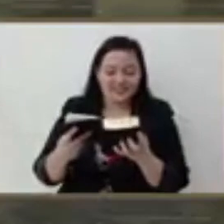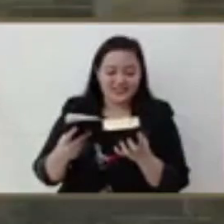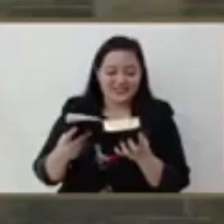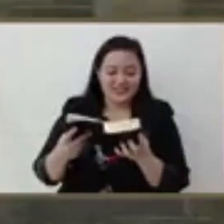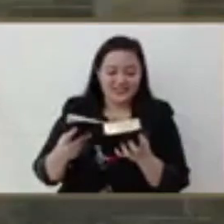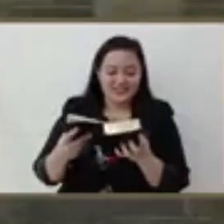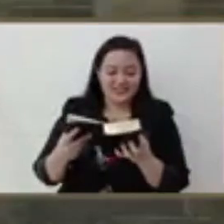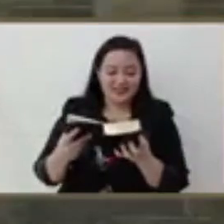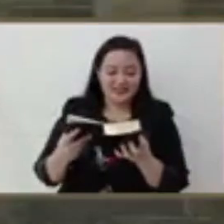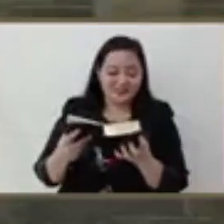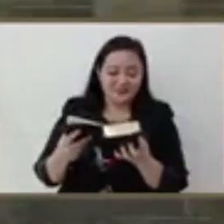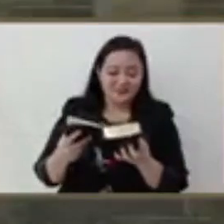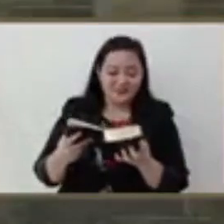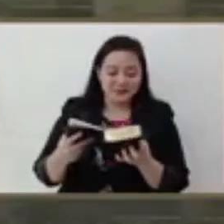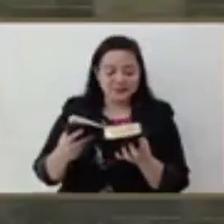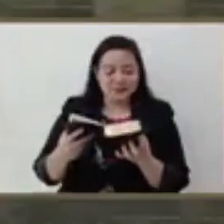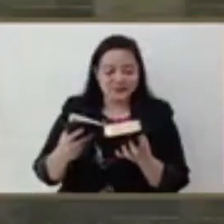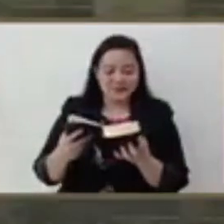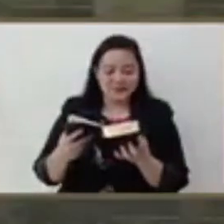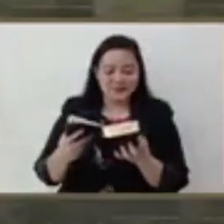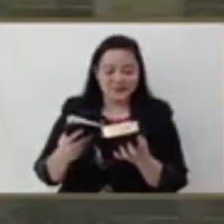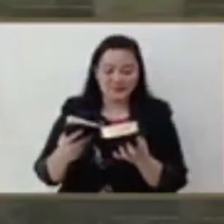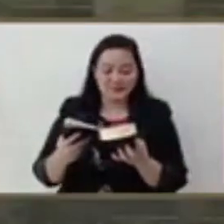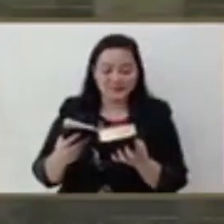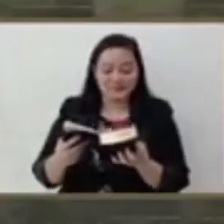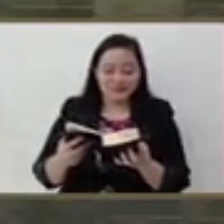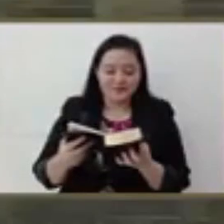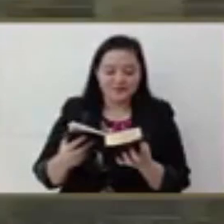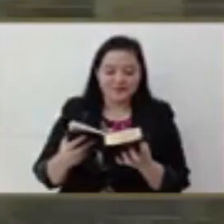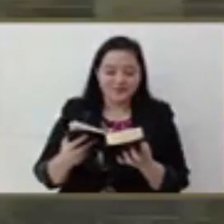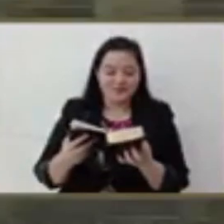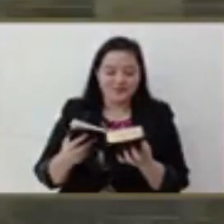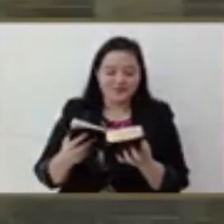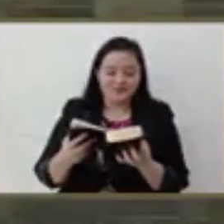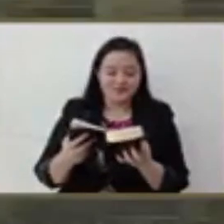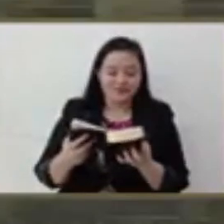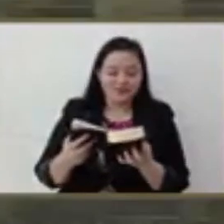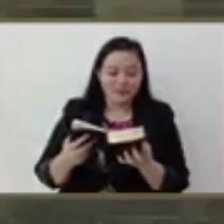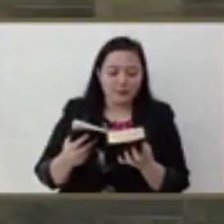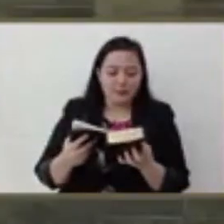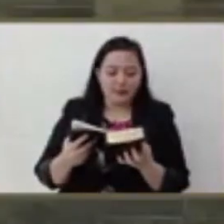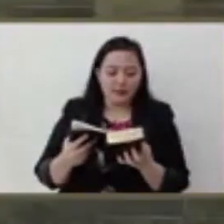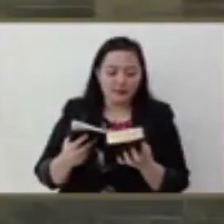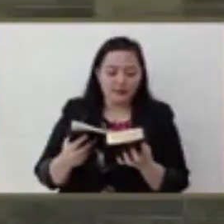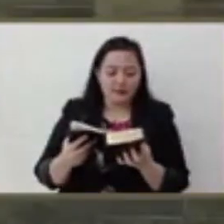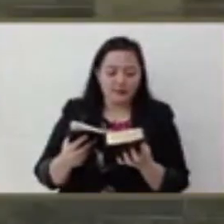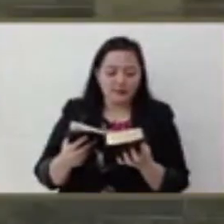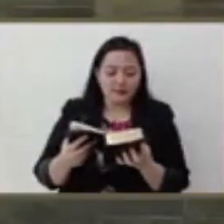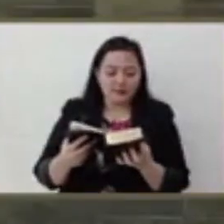admonishing one another in psalms and hymns and spiritual